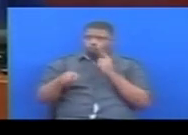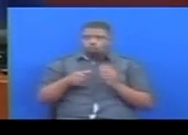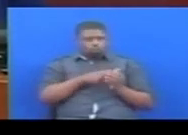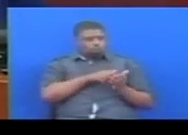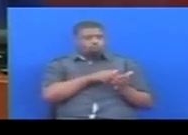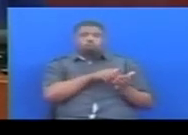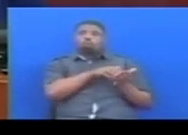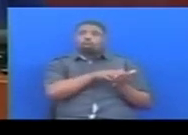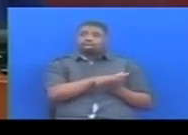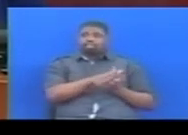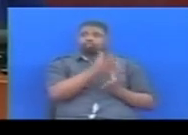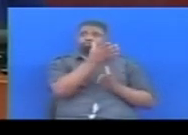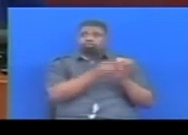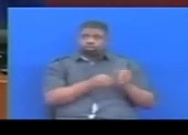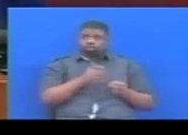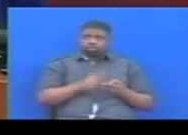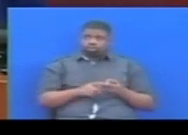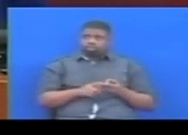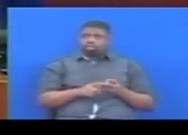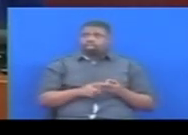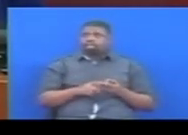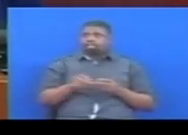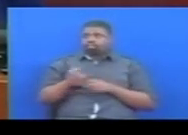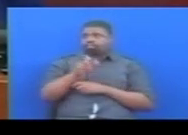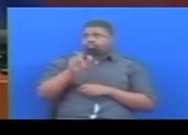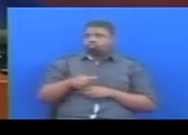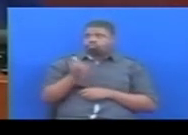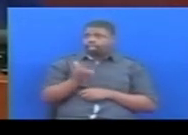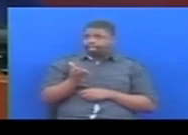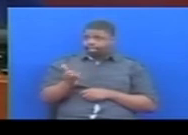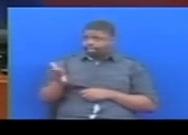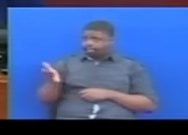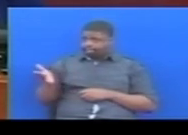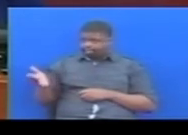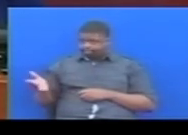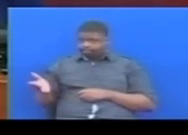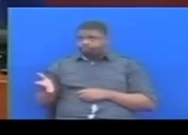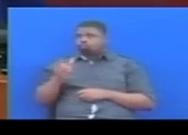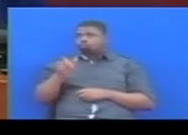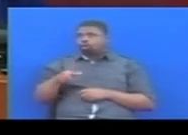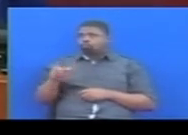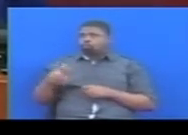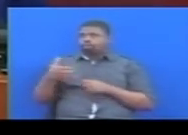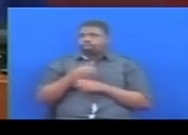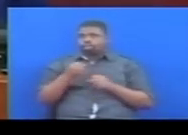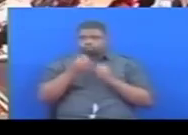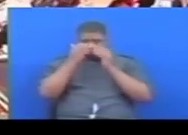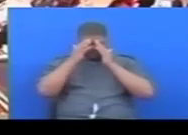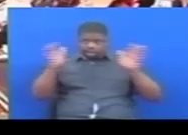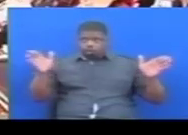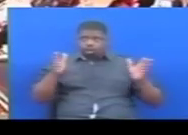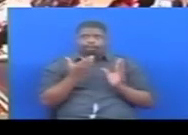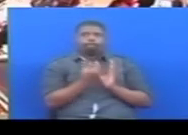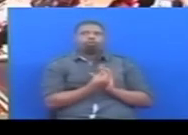maana atasimama na ziwa lingine na lingine ili watu wapate uelewa pamoja.